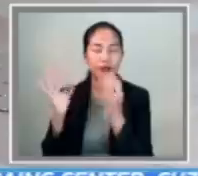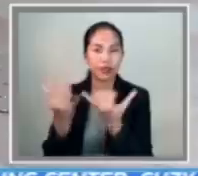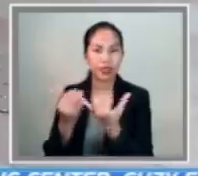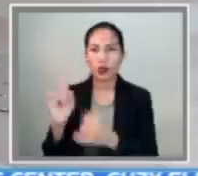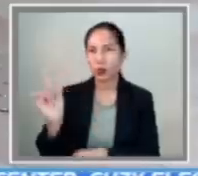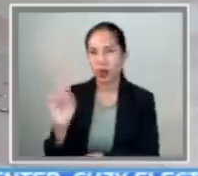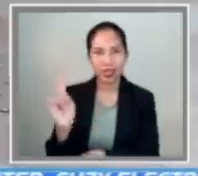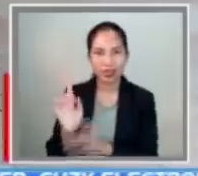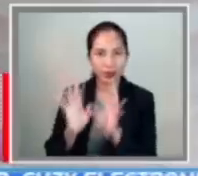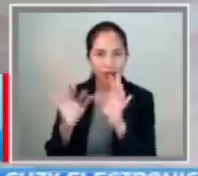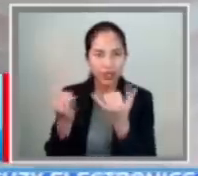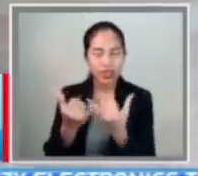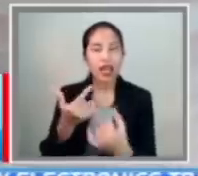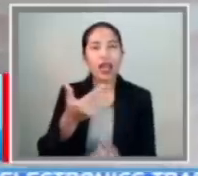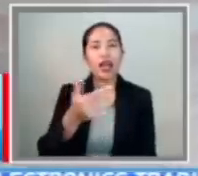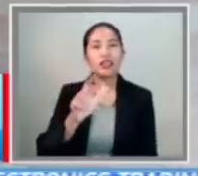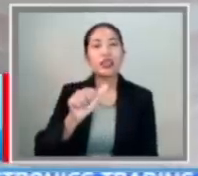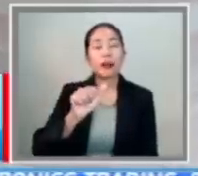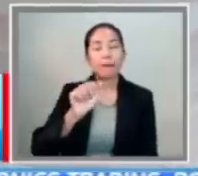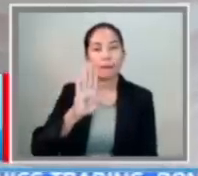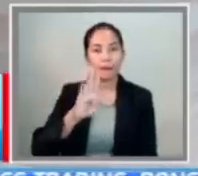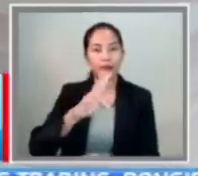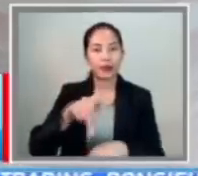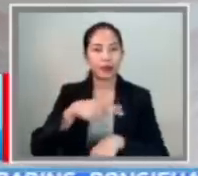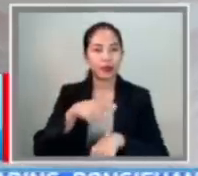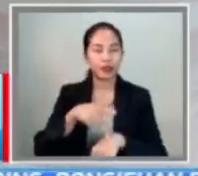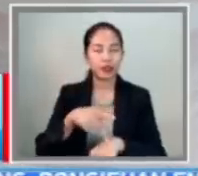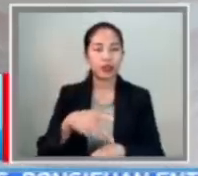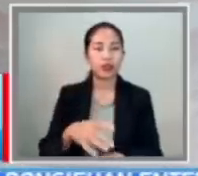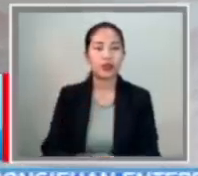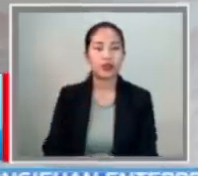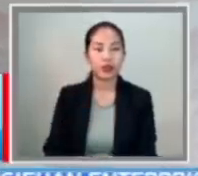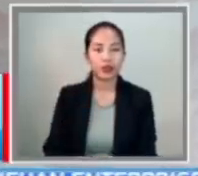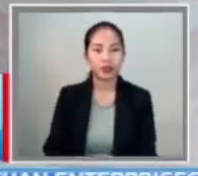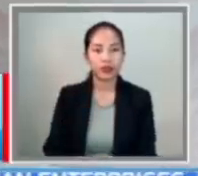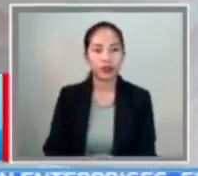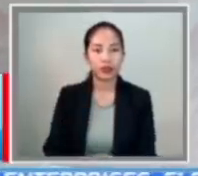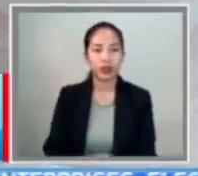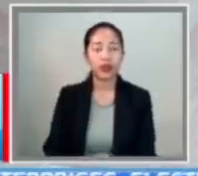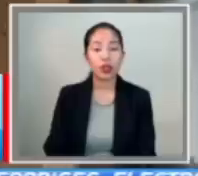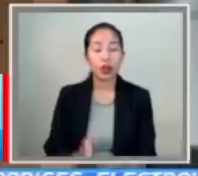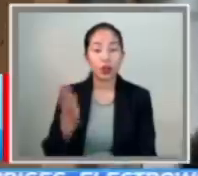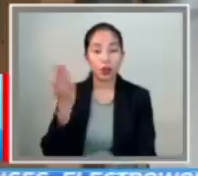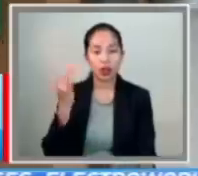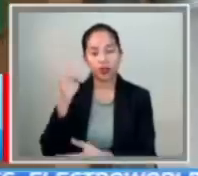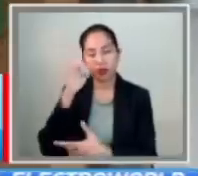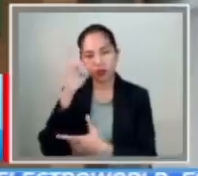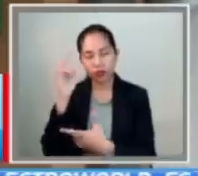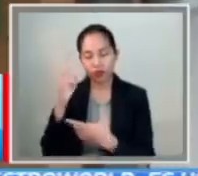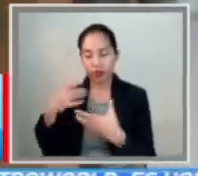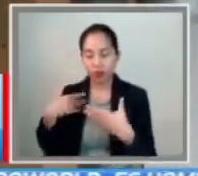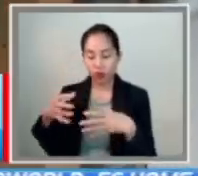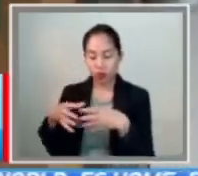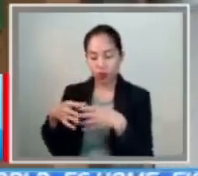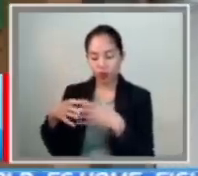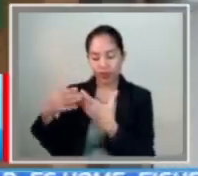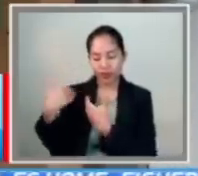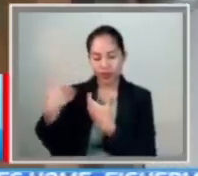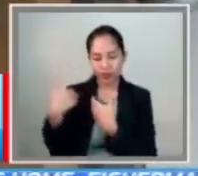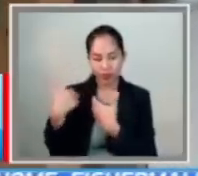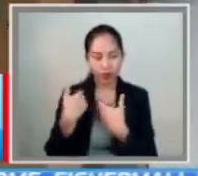Ayon sa Philippine Competition Commission, na tumitiyak sa patas na pagpapatakbo ng mga negosyo para sa kapakanan ng mga